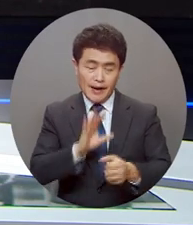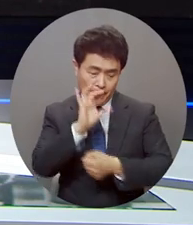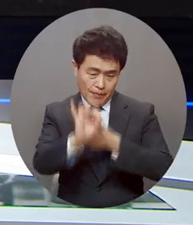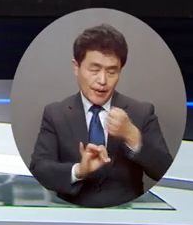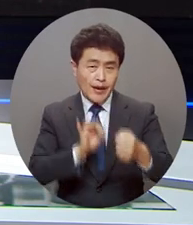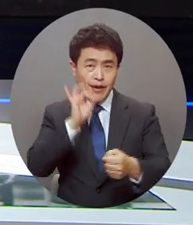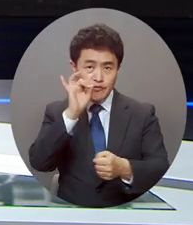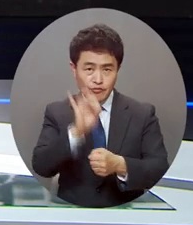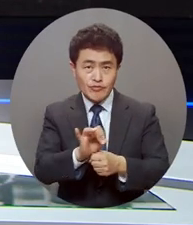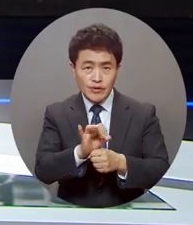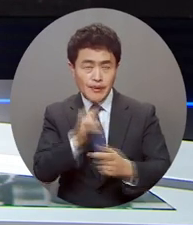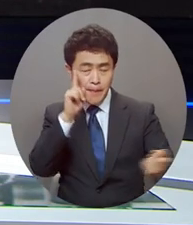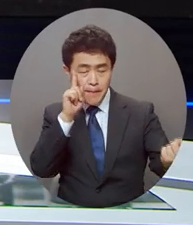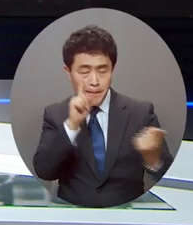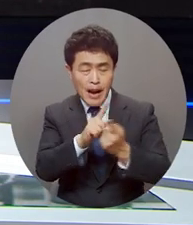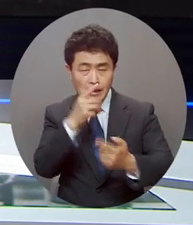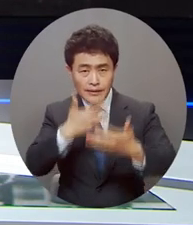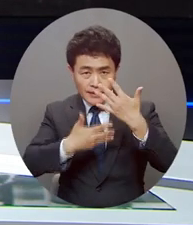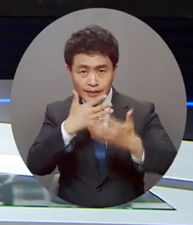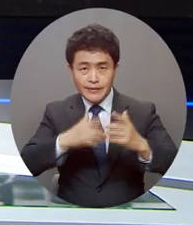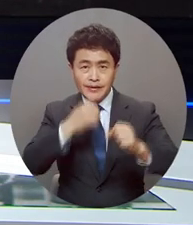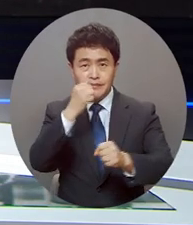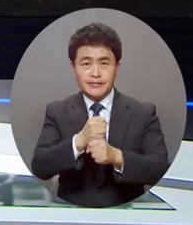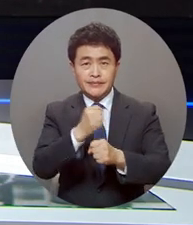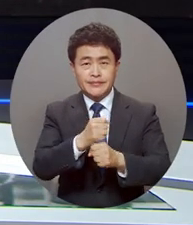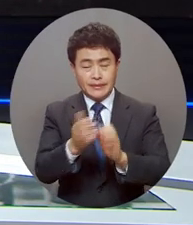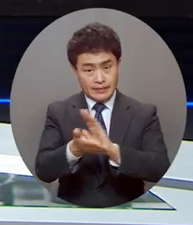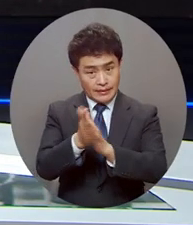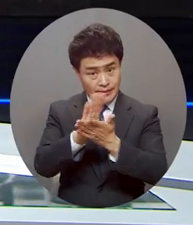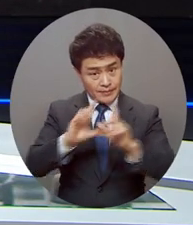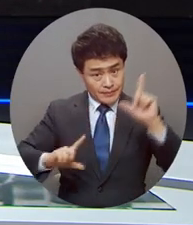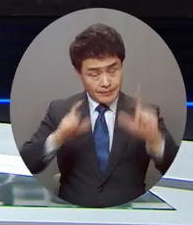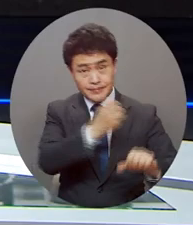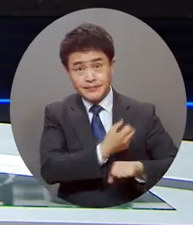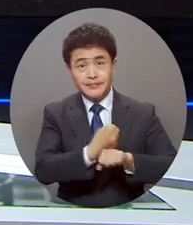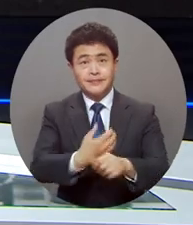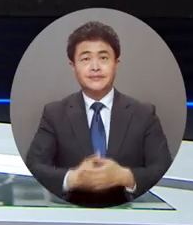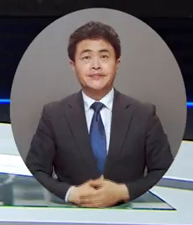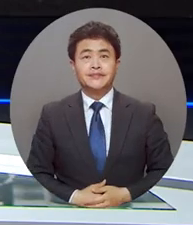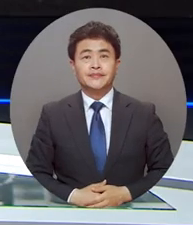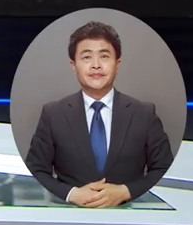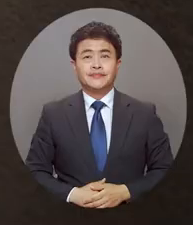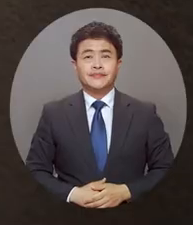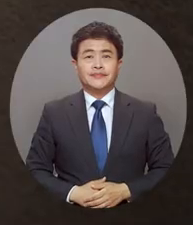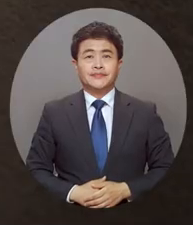동영상으로 재탄생했습니다. 어떻게 달라졌을까요? 임서정 기자가 취재했습니다.